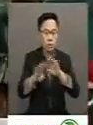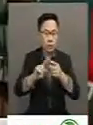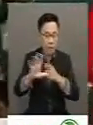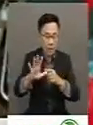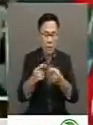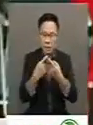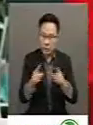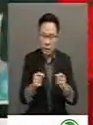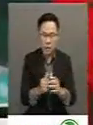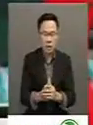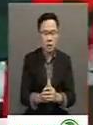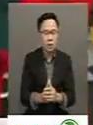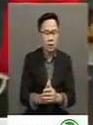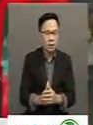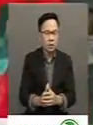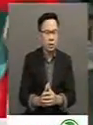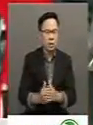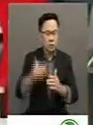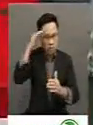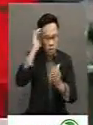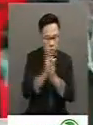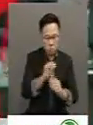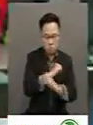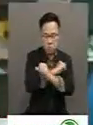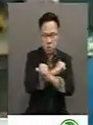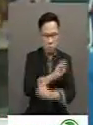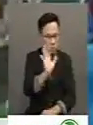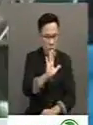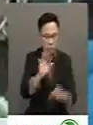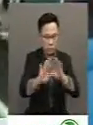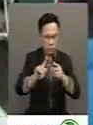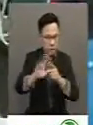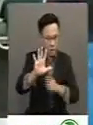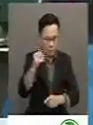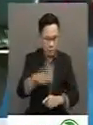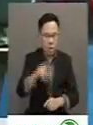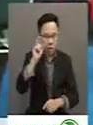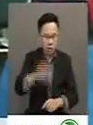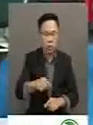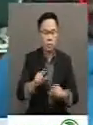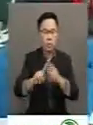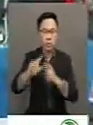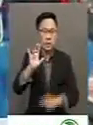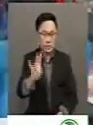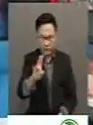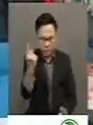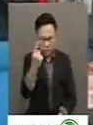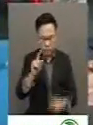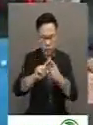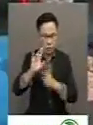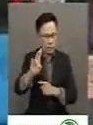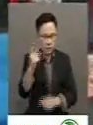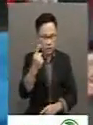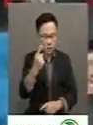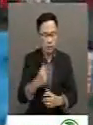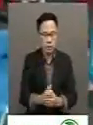5แต่ปรากฏว่ามีเจ้าหน้าที่ชุดควบคุมฝูงชนไม่ยอมให้เข้าค่ะแล้วก็บอกว่าให้ไปเข้าที่ประตู7ของวัดพระธ